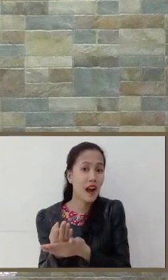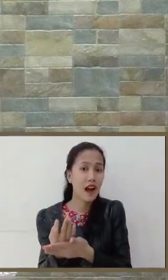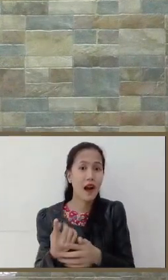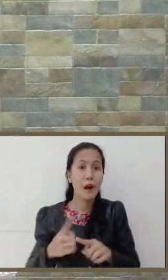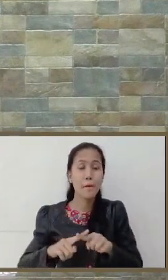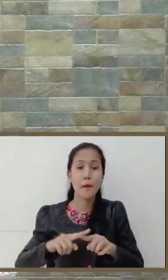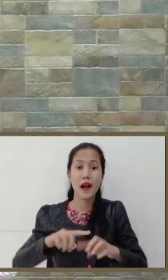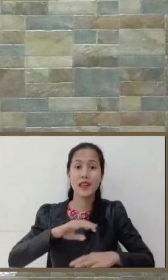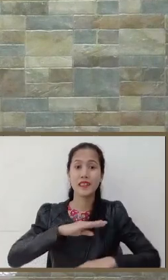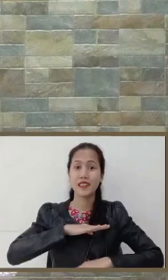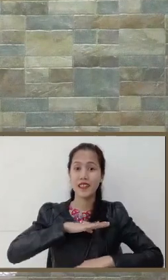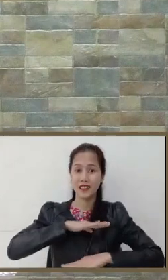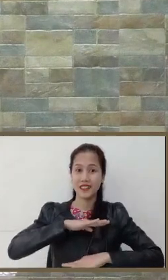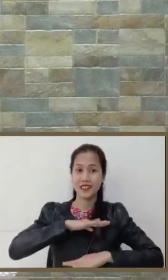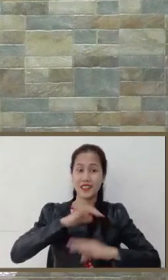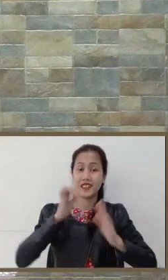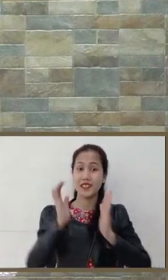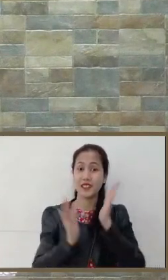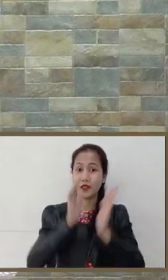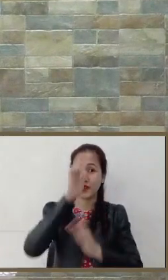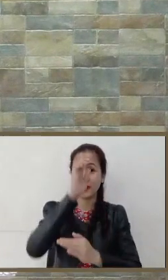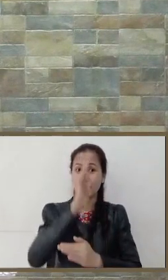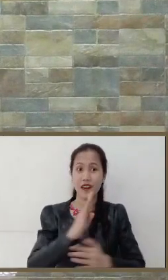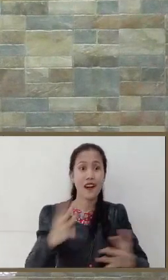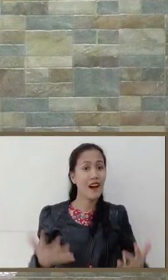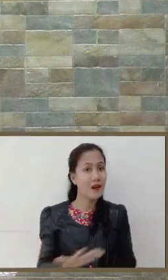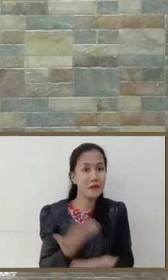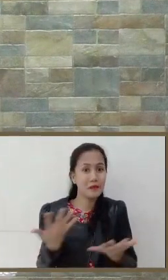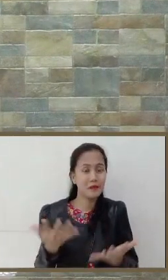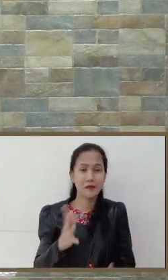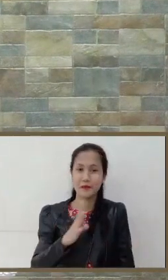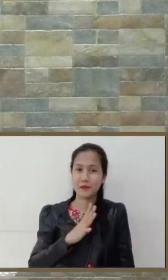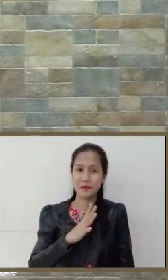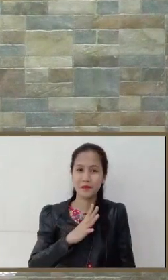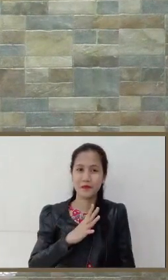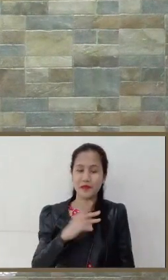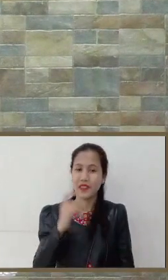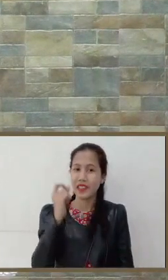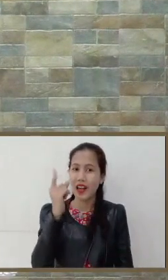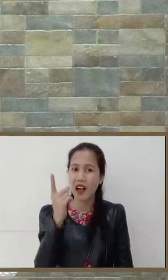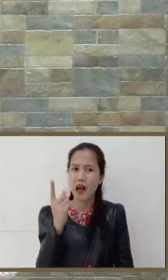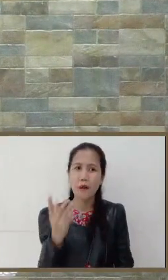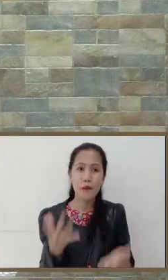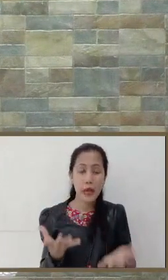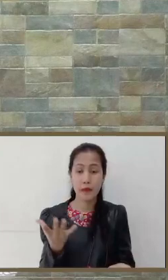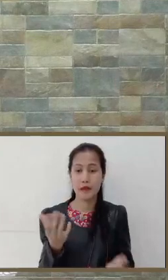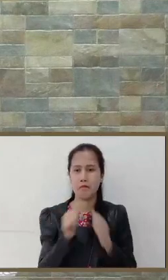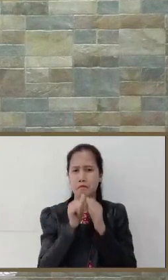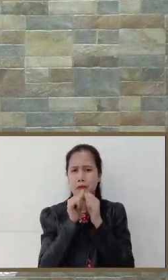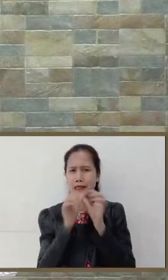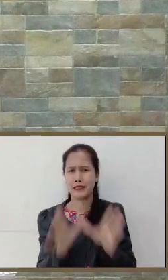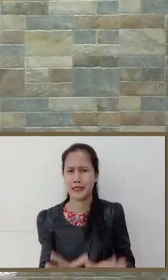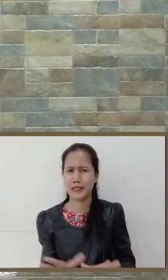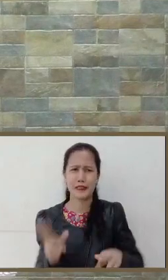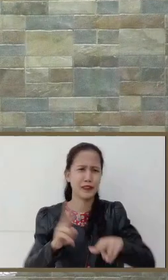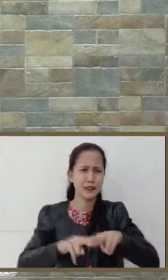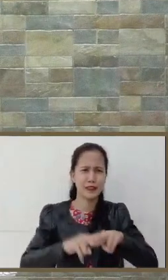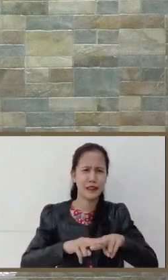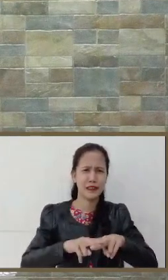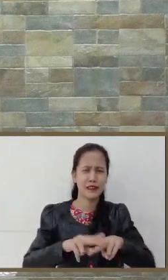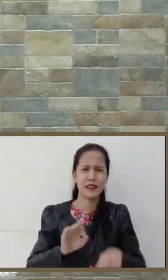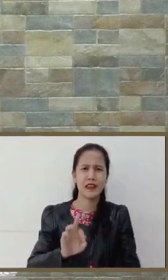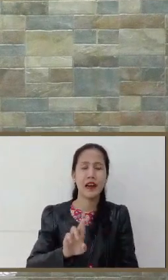kadila naglilingkod ka sa Diyos. Amen. Mga kapatid, yung mga freebies, anumang mga blessing na meron tayo sa ministry, freebies lang yan, pero